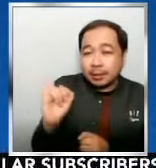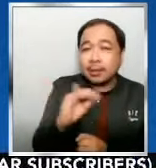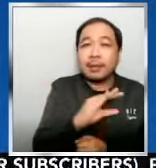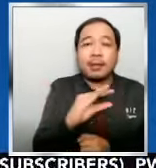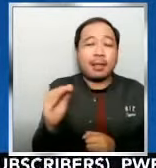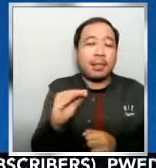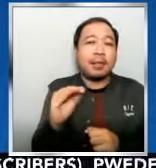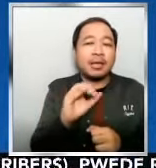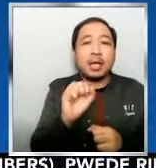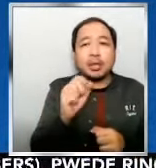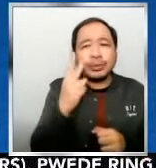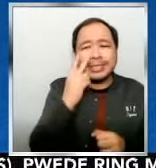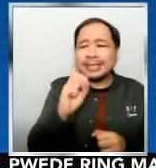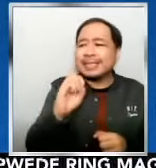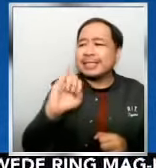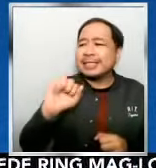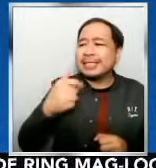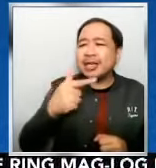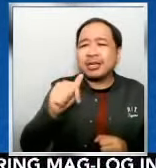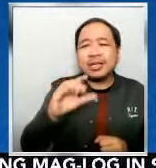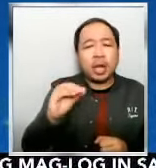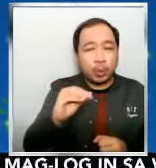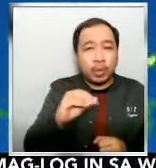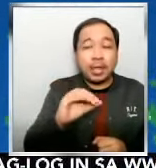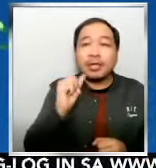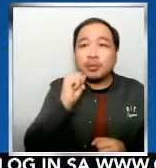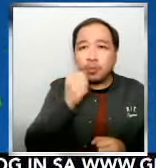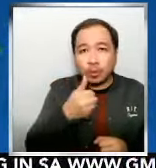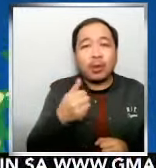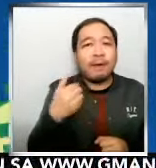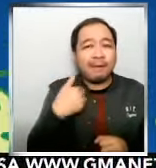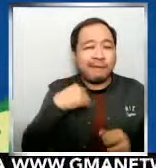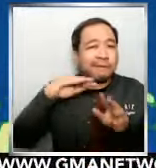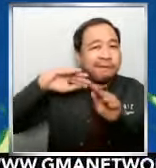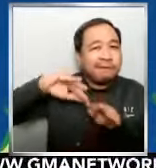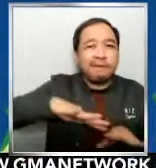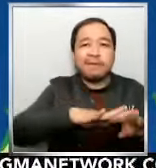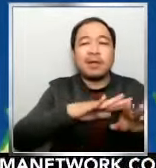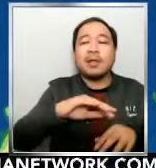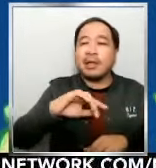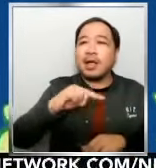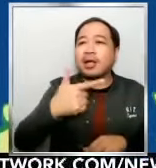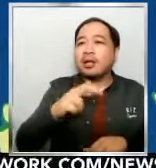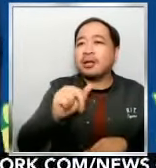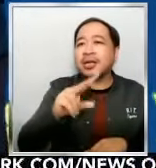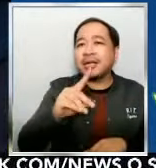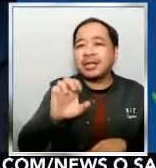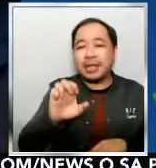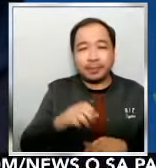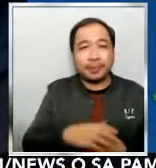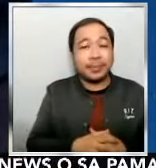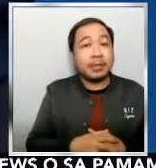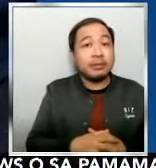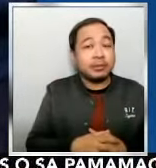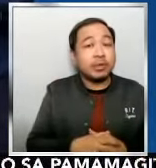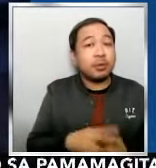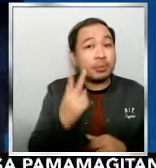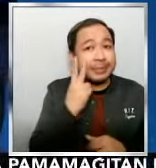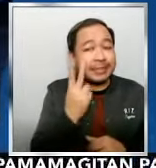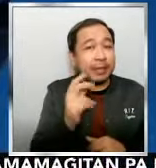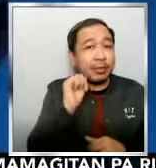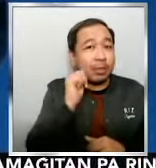ng Siargao at Bukas Grande Islands. Base naman sa latest rainfall forecast ng Metro Weather, walang ulan